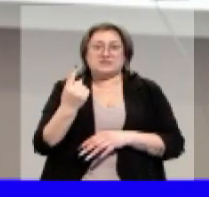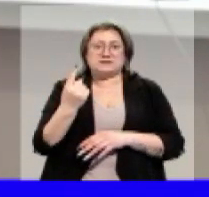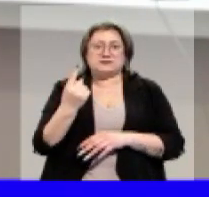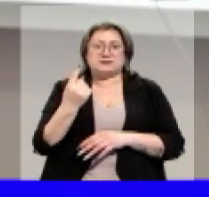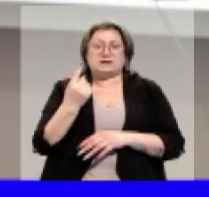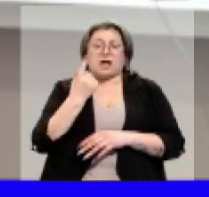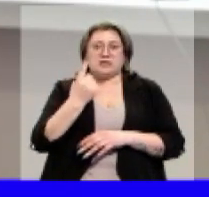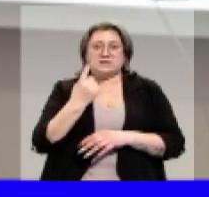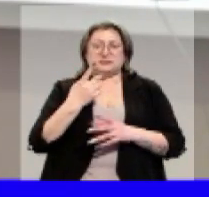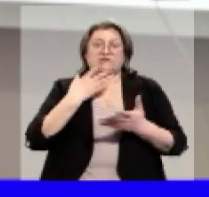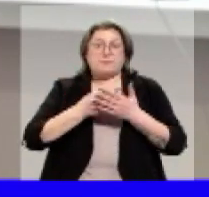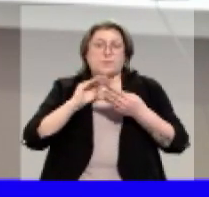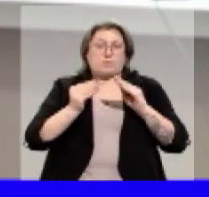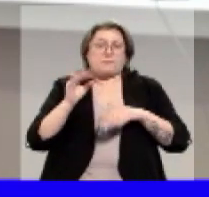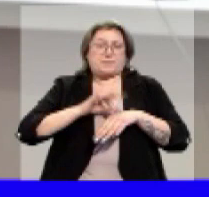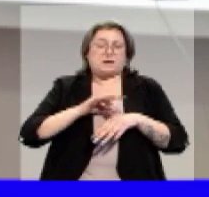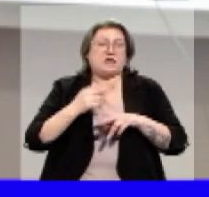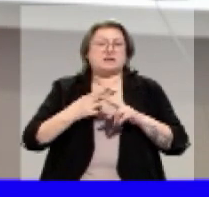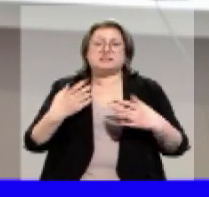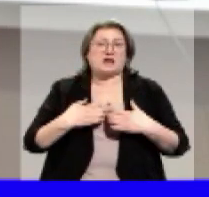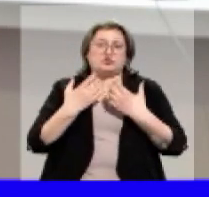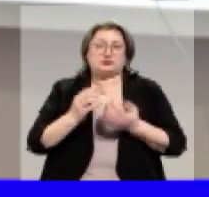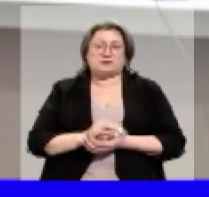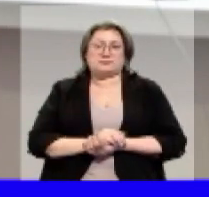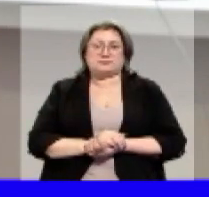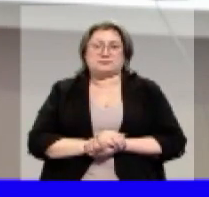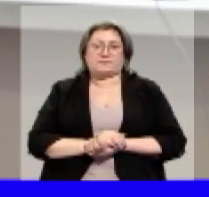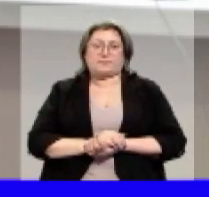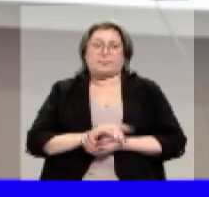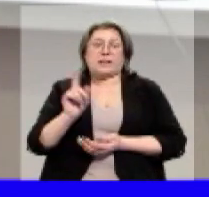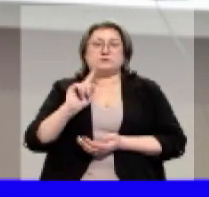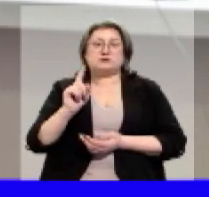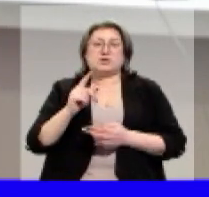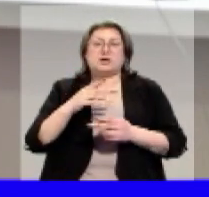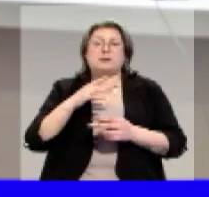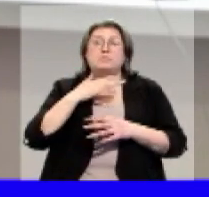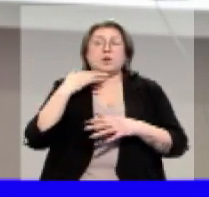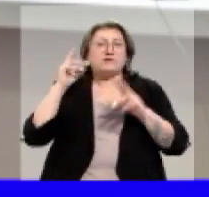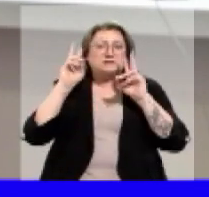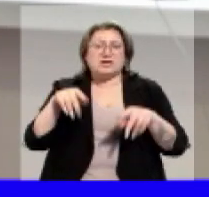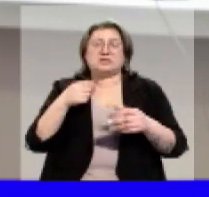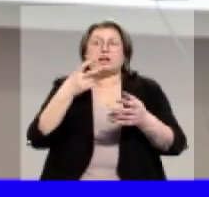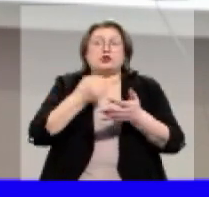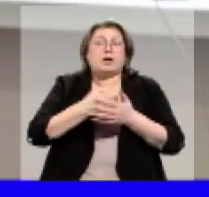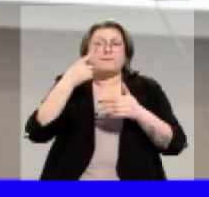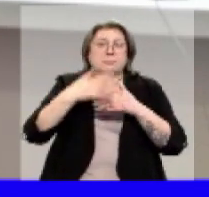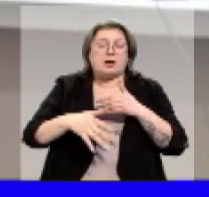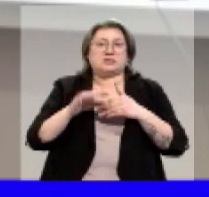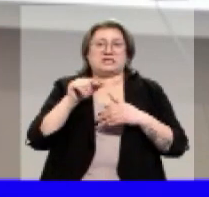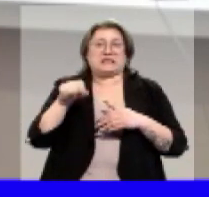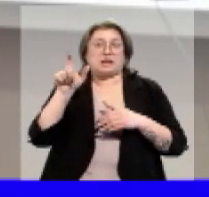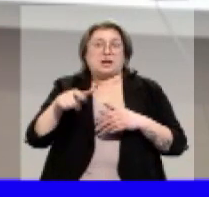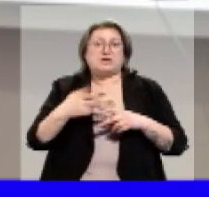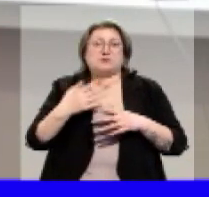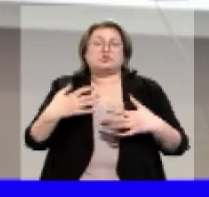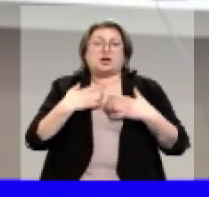на один с заболеванием, это страшно. Потому что он этого многого не знает, недопонимает, да, и ему страшно. А